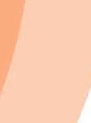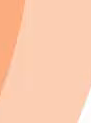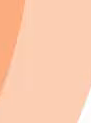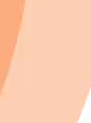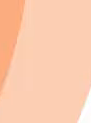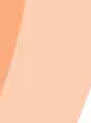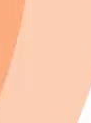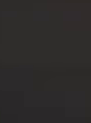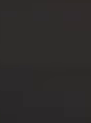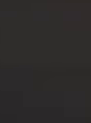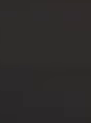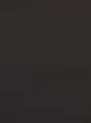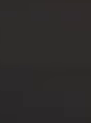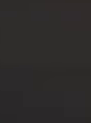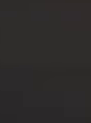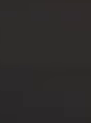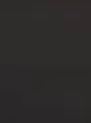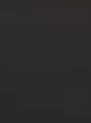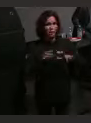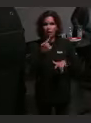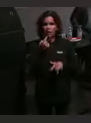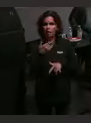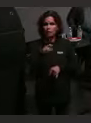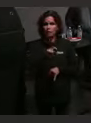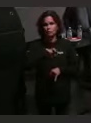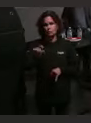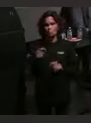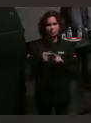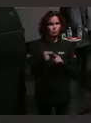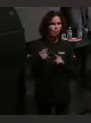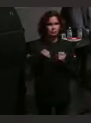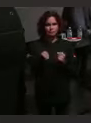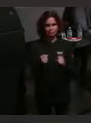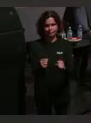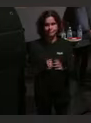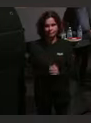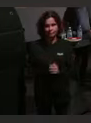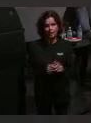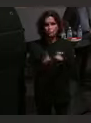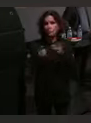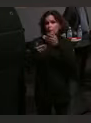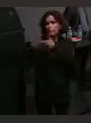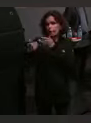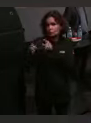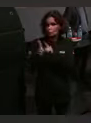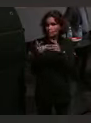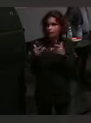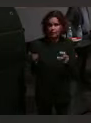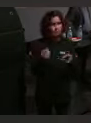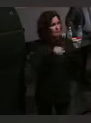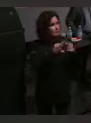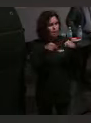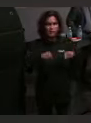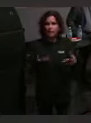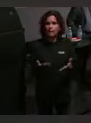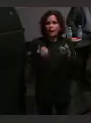Kjære alle sammen, da vi klar for et av Arendalsukas høydepunkter I det vi som tradisjonen tilsier tilbake igjen på